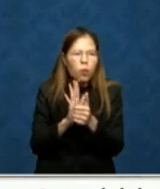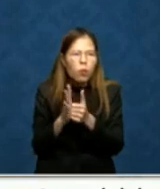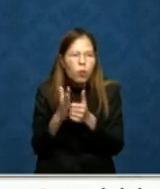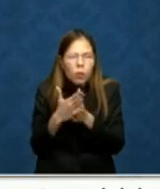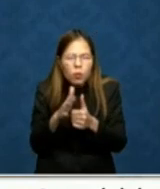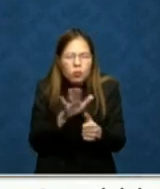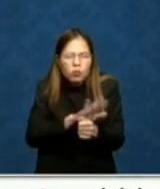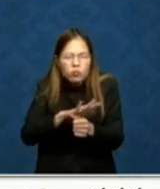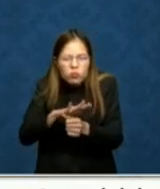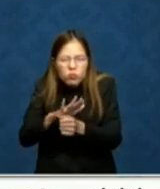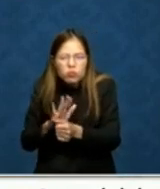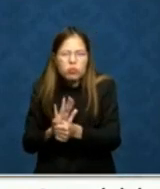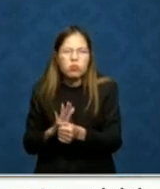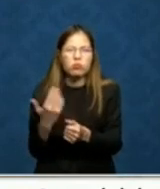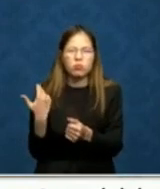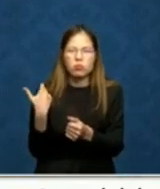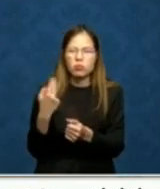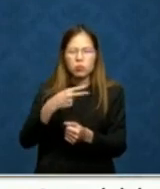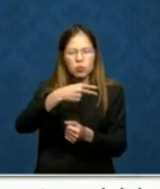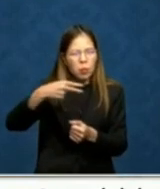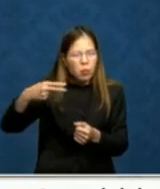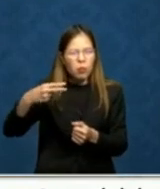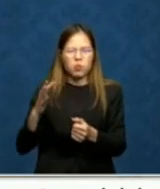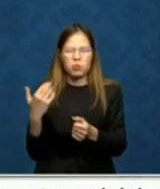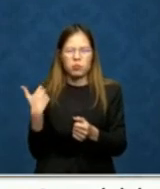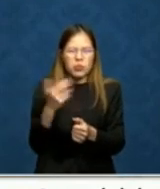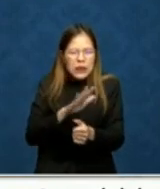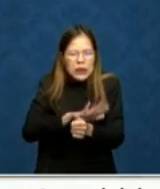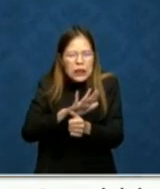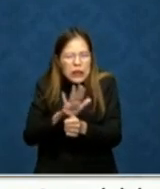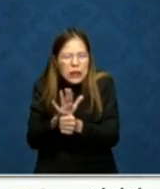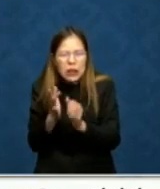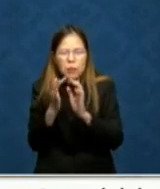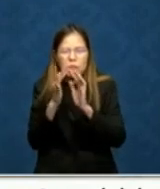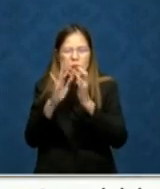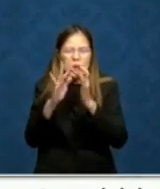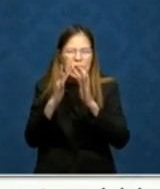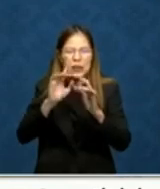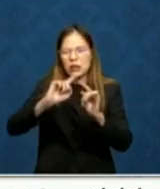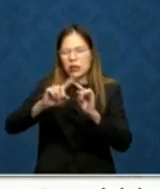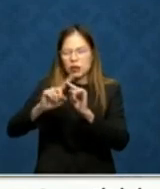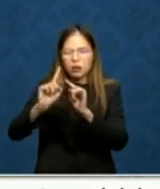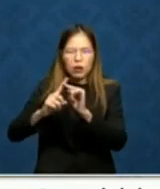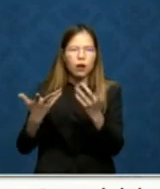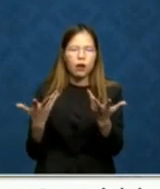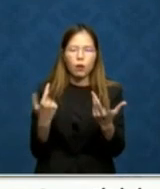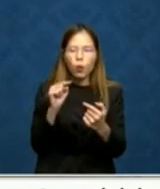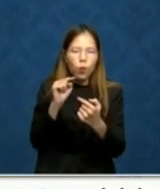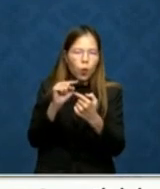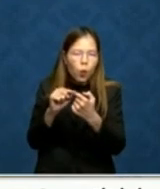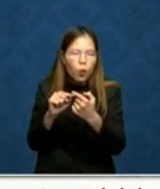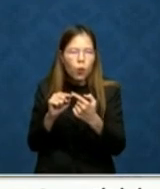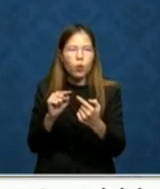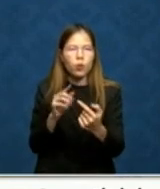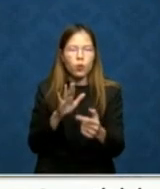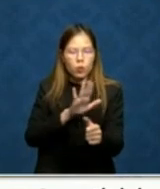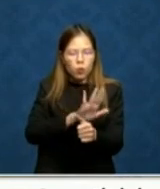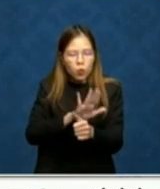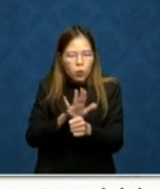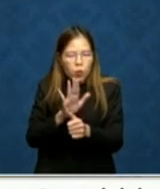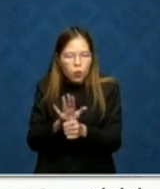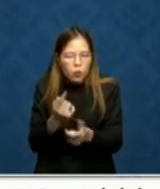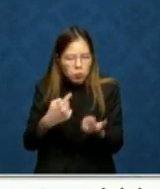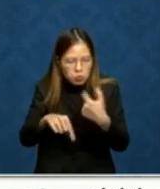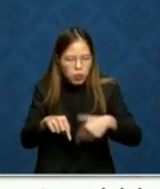งหรือในภาษาไทยก็คือการถูกติดตามในโลกไซเบอร์นะคะจนนำไปสู่การสะกดรายตามไปสถานที่